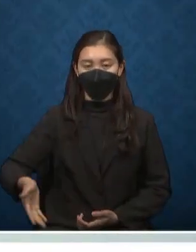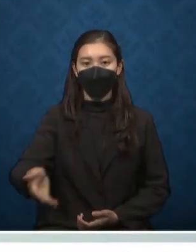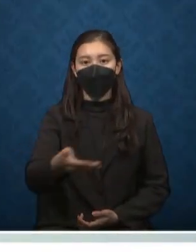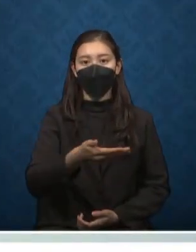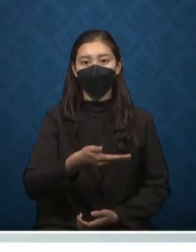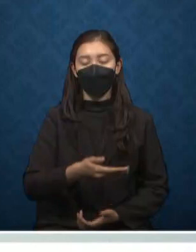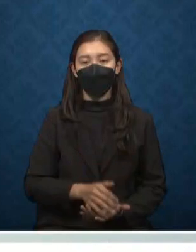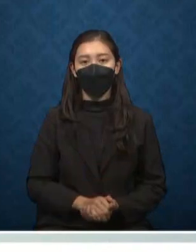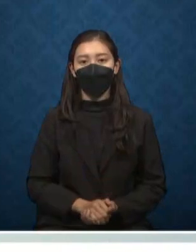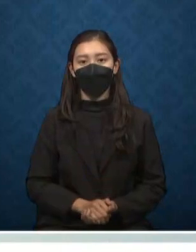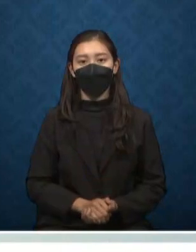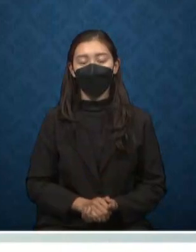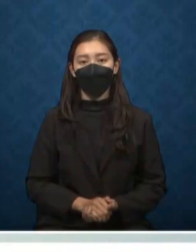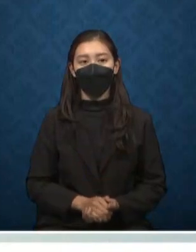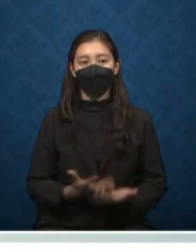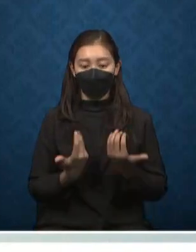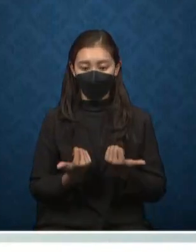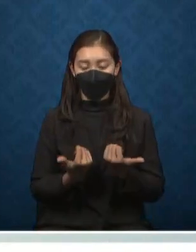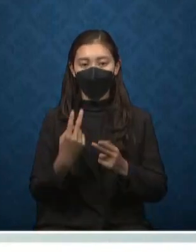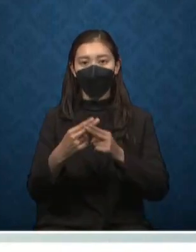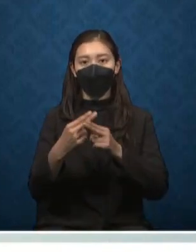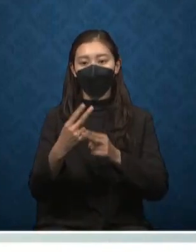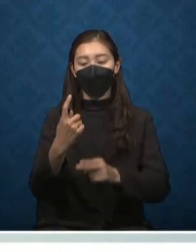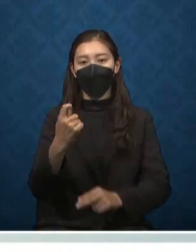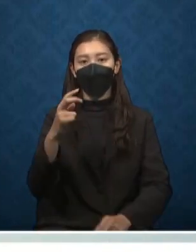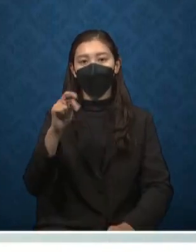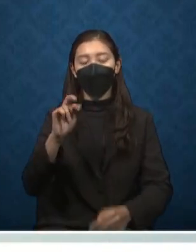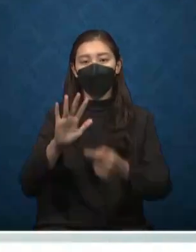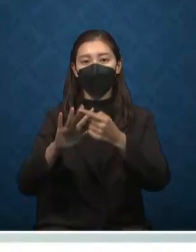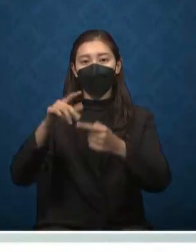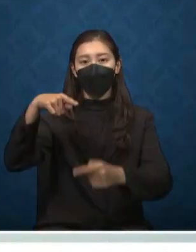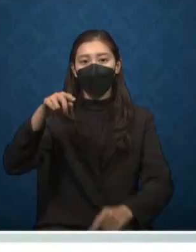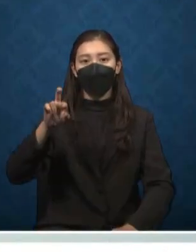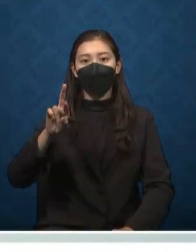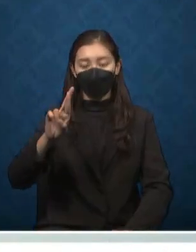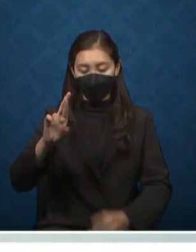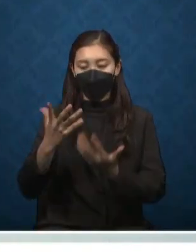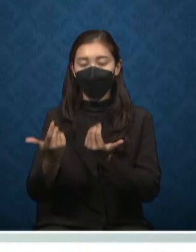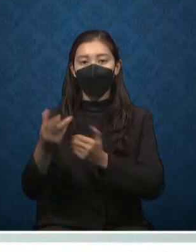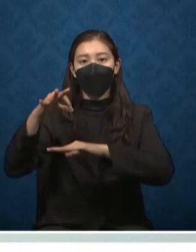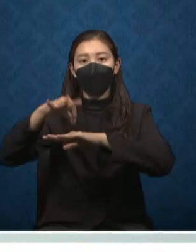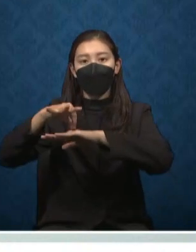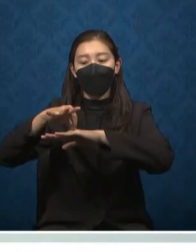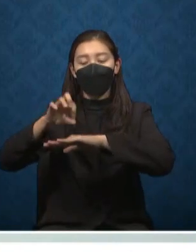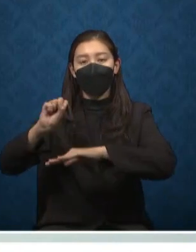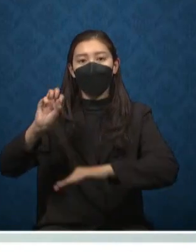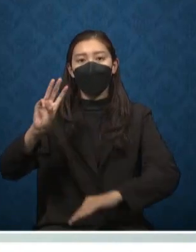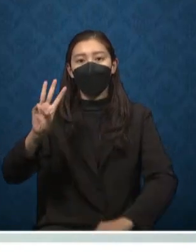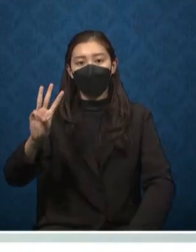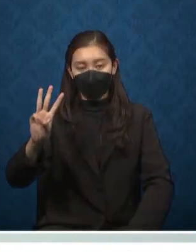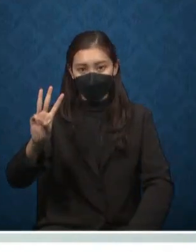ในวันนี้ท่านอนุพรอรุณรัตน์ซึ่งได้รับการแต่งตั้งเป็นสมาชิกวุฒิสภ